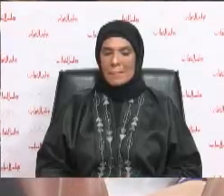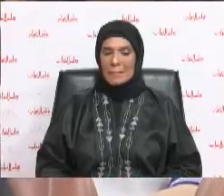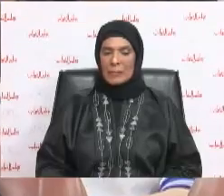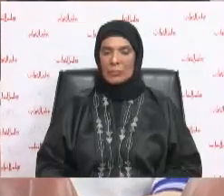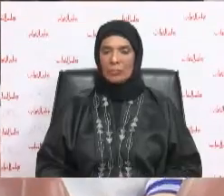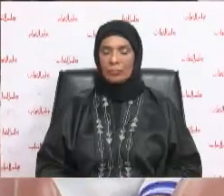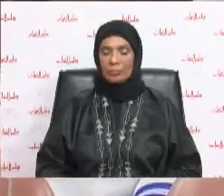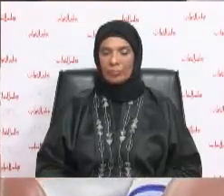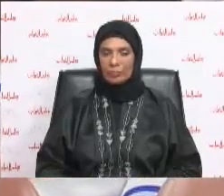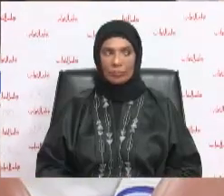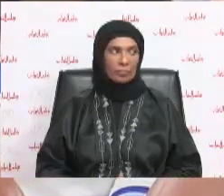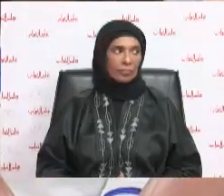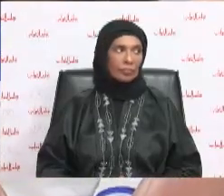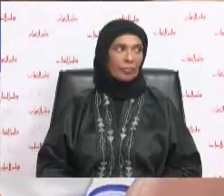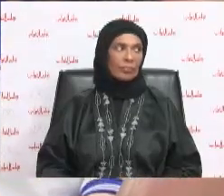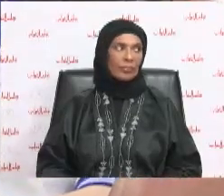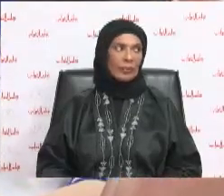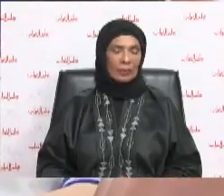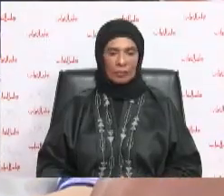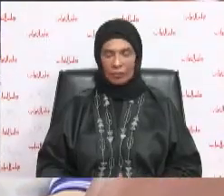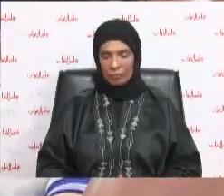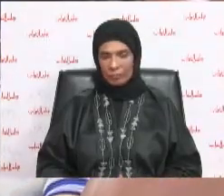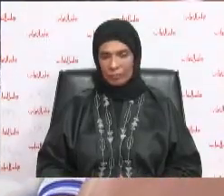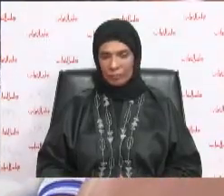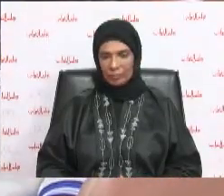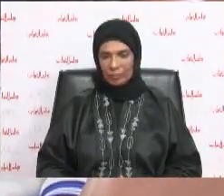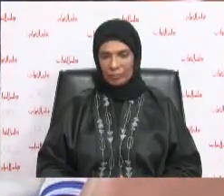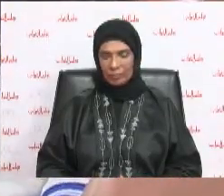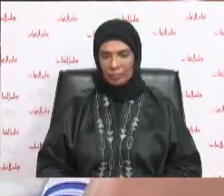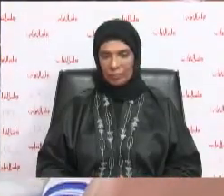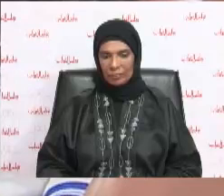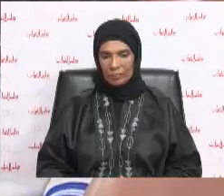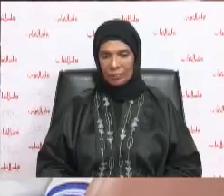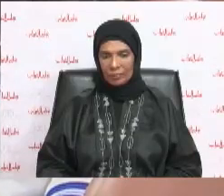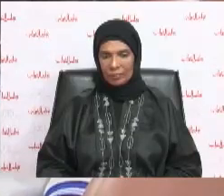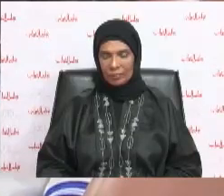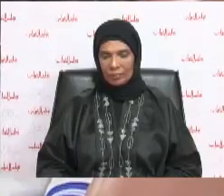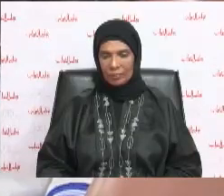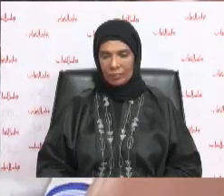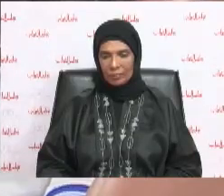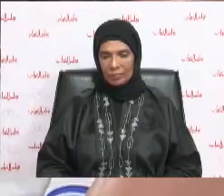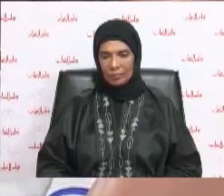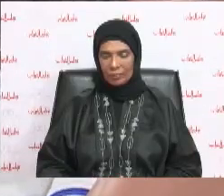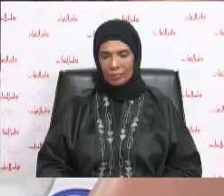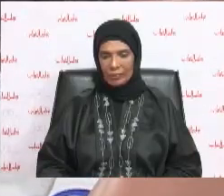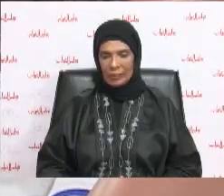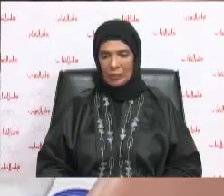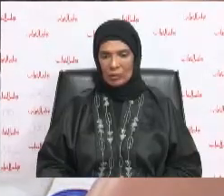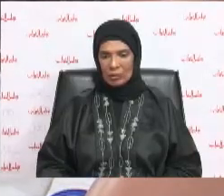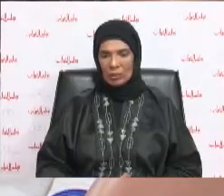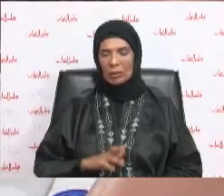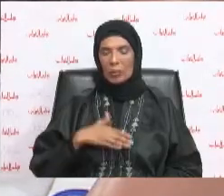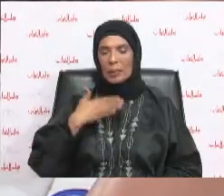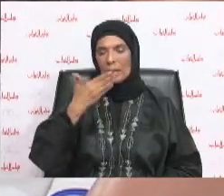شكراً معالي الرئيس. طبعاً أول شيء أحب أشكر جهود سعادة وزير المواصلات على الجهود